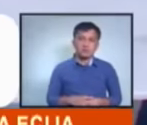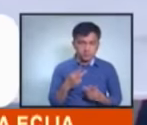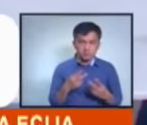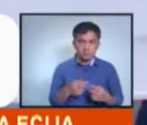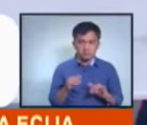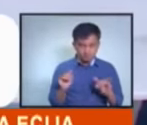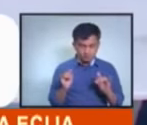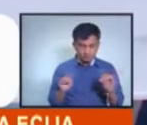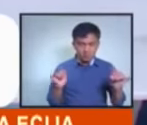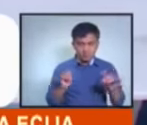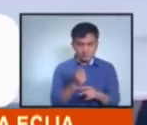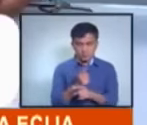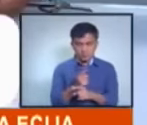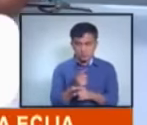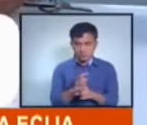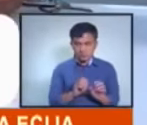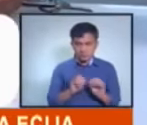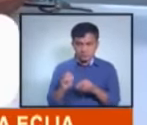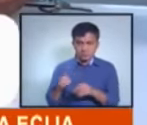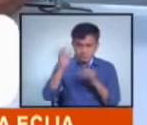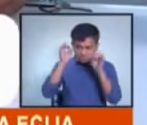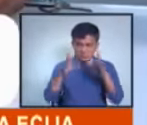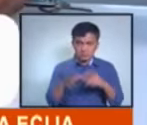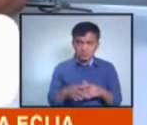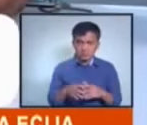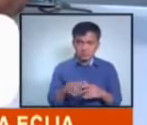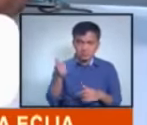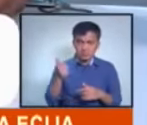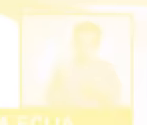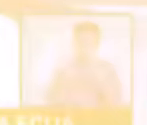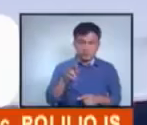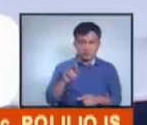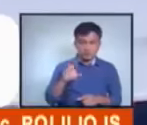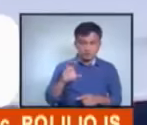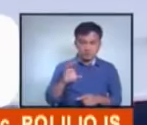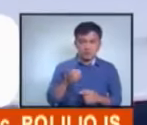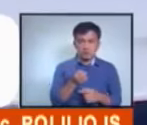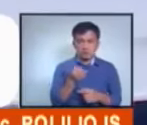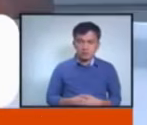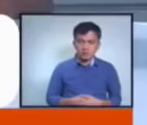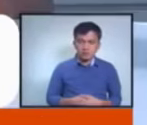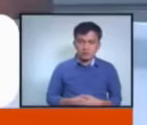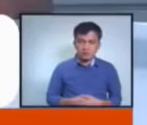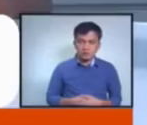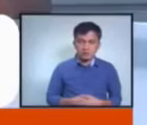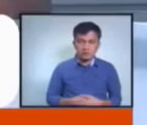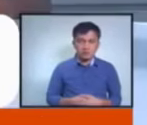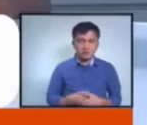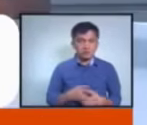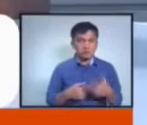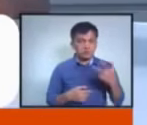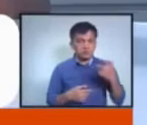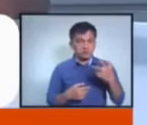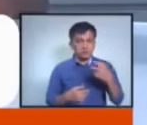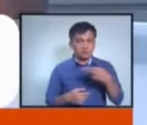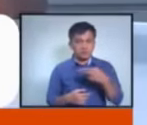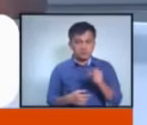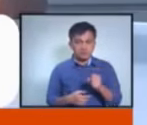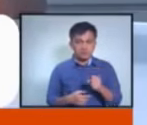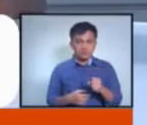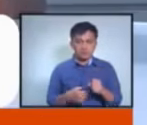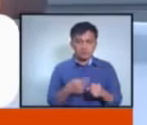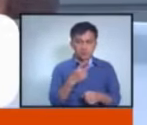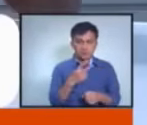po yun eh, diba? Nialagyan sa panganib ang mga iba pang motorista. Ilang taon po yung anak nyo? A third year high school, tsaka